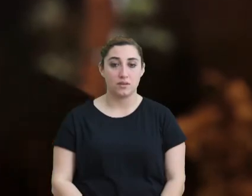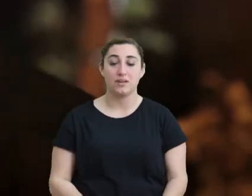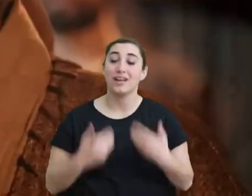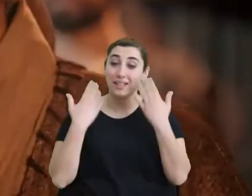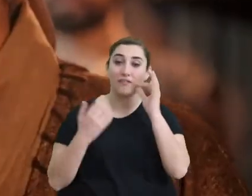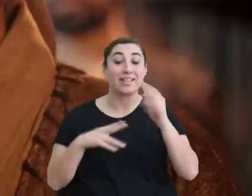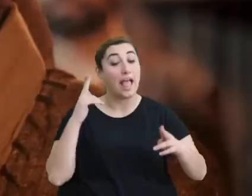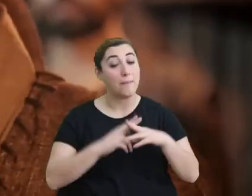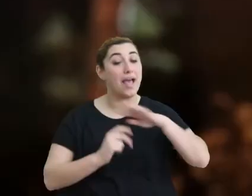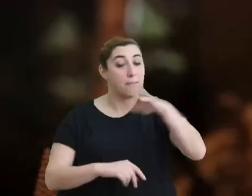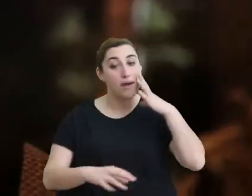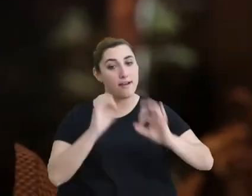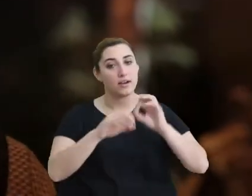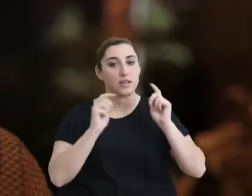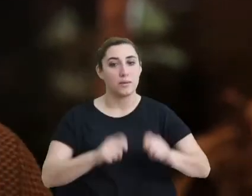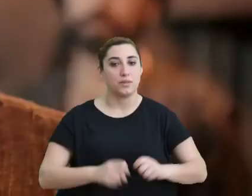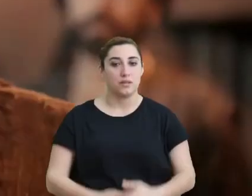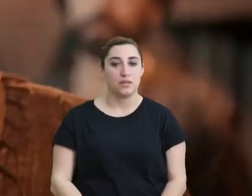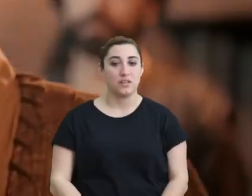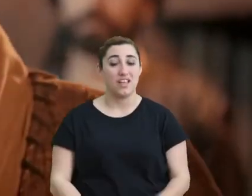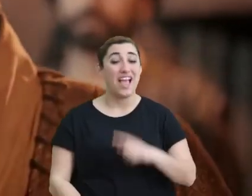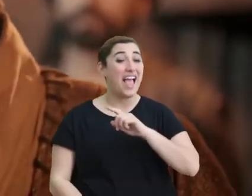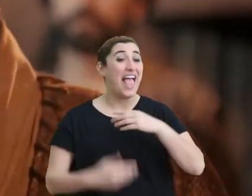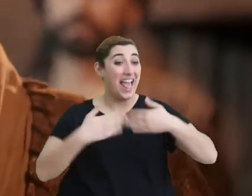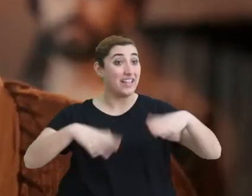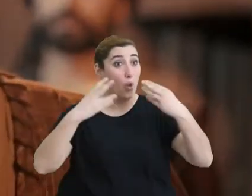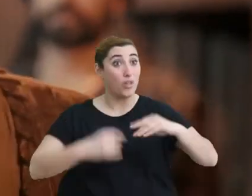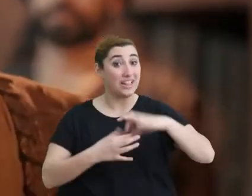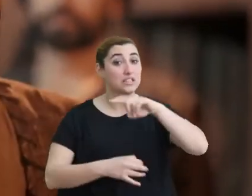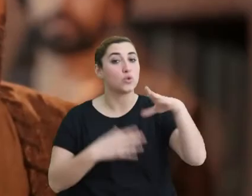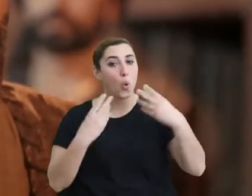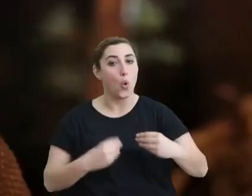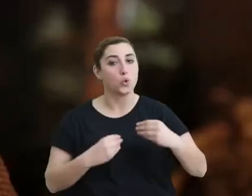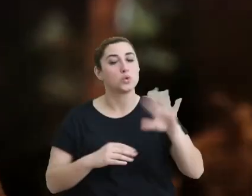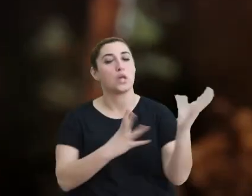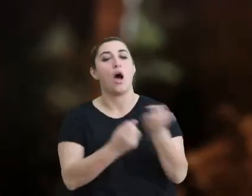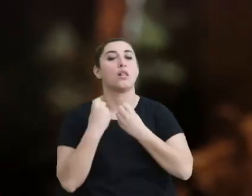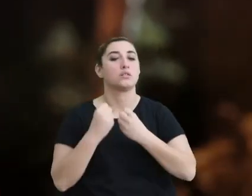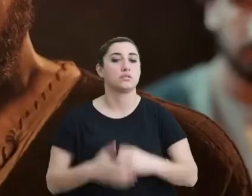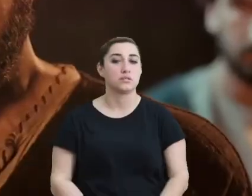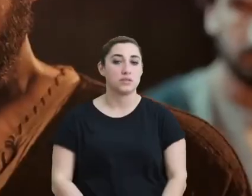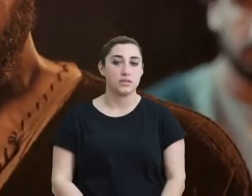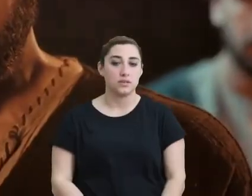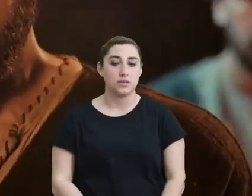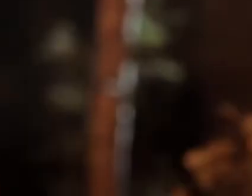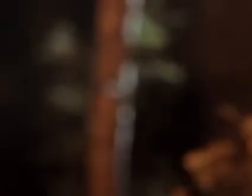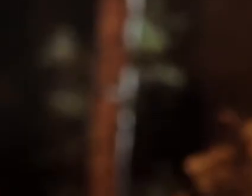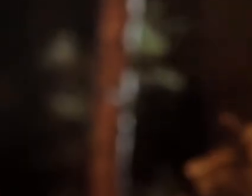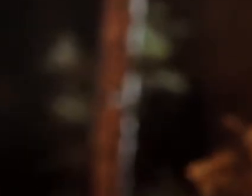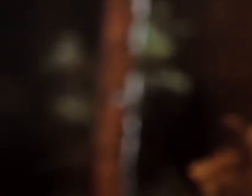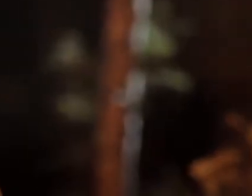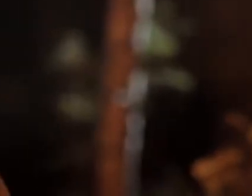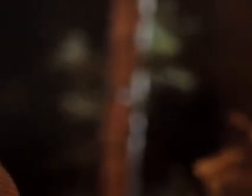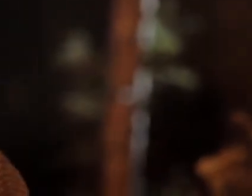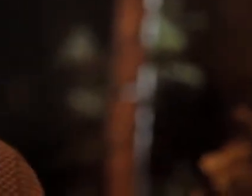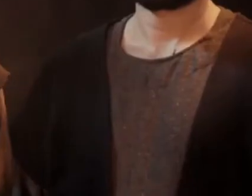Kadı Efendi. Derhal her yeri arayın. Karşı gelen olursa tard edilsin. Kasım'la subaşı göz göze geldiler.